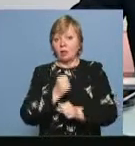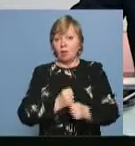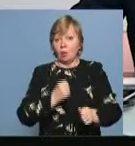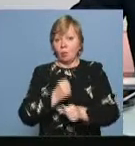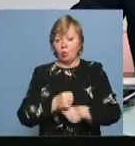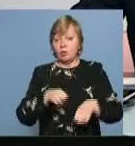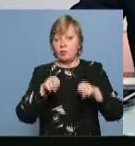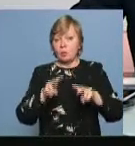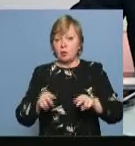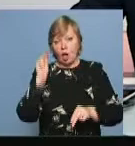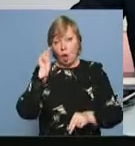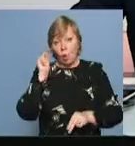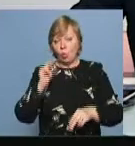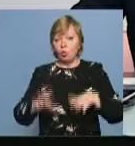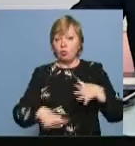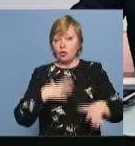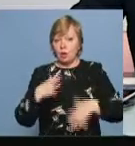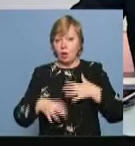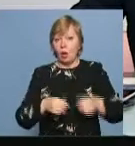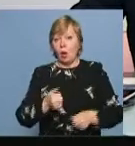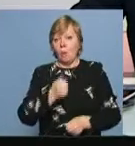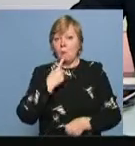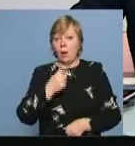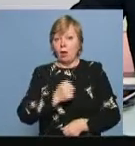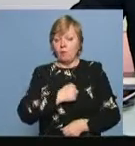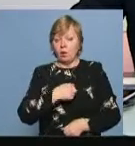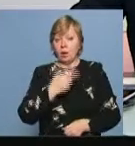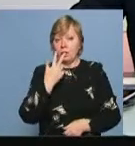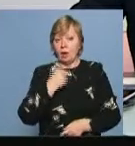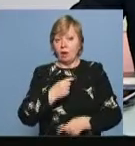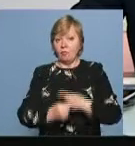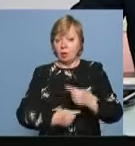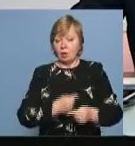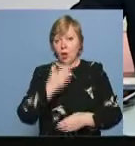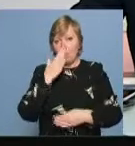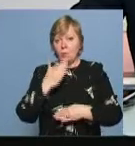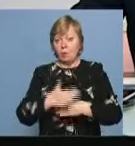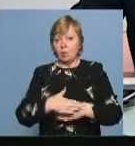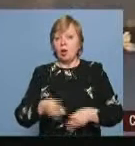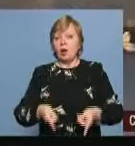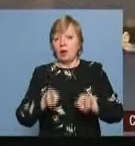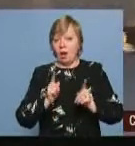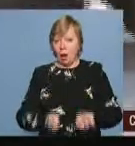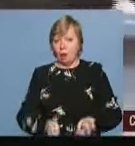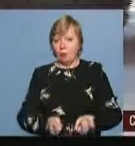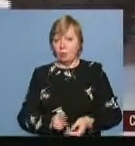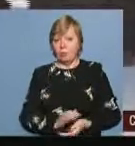тактико-специальных учениях боевые навыки в условиях, максимально приближенных к реальным.